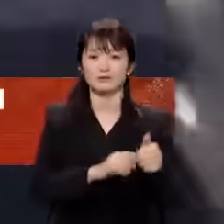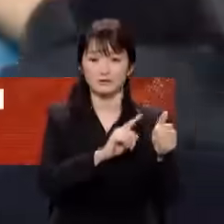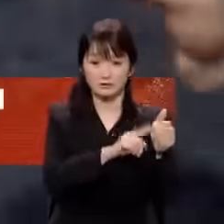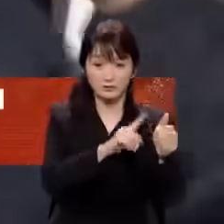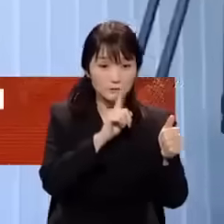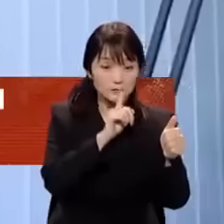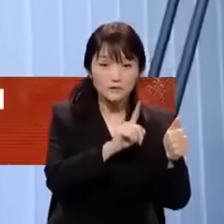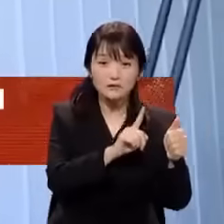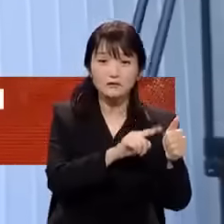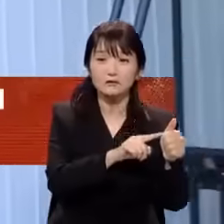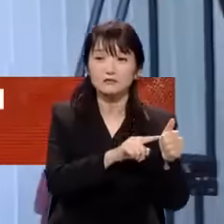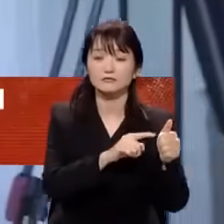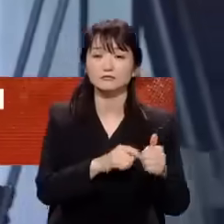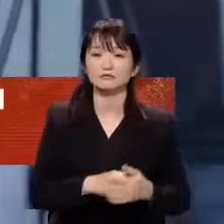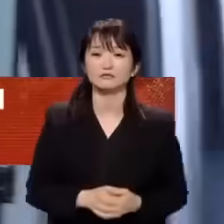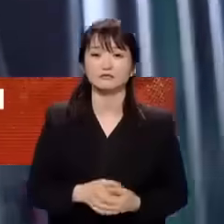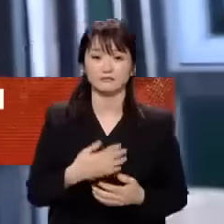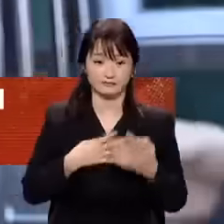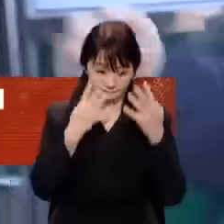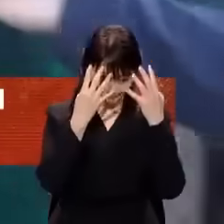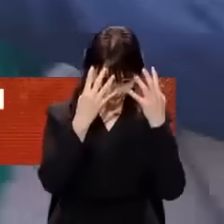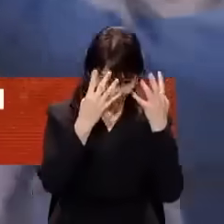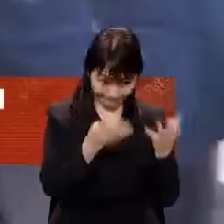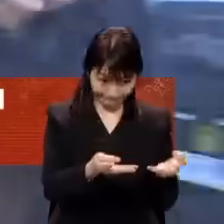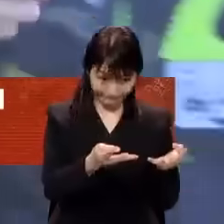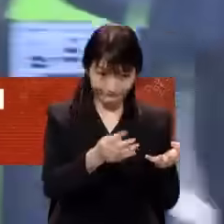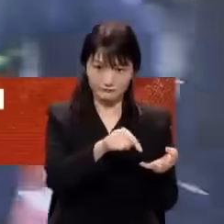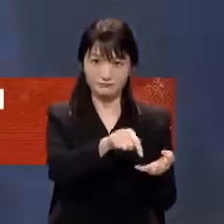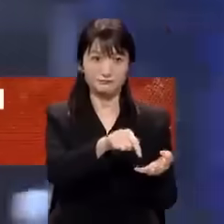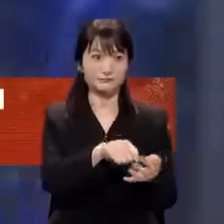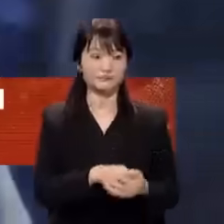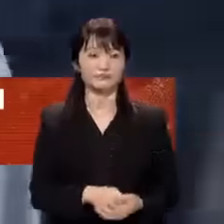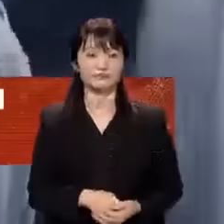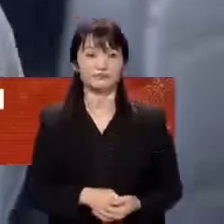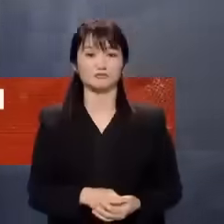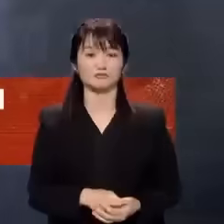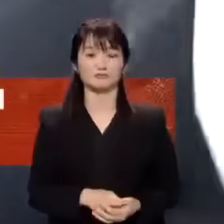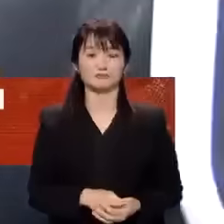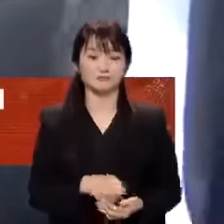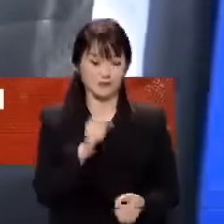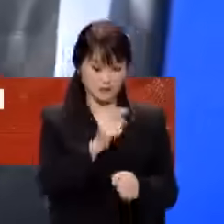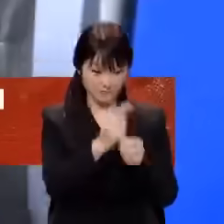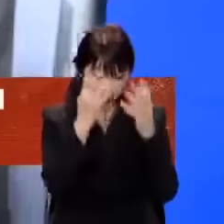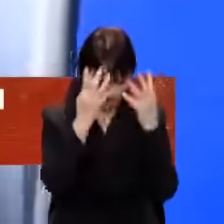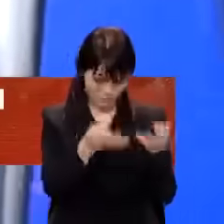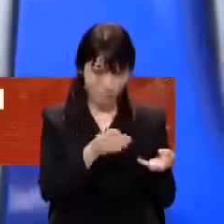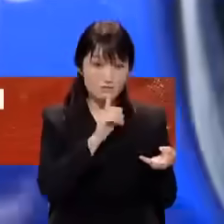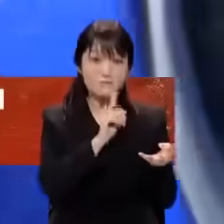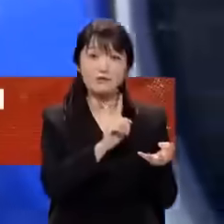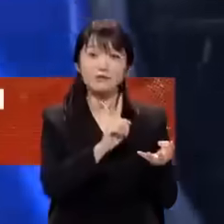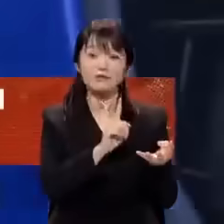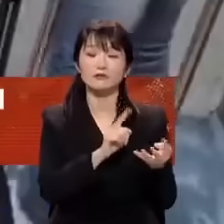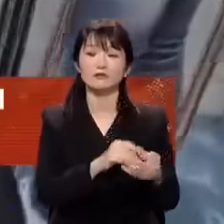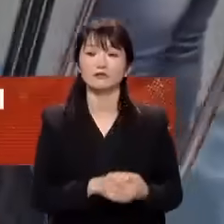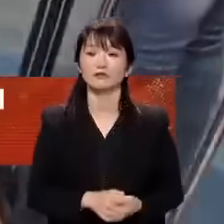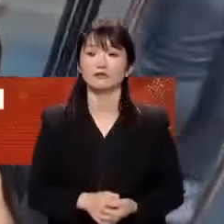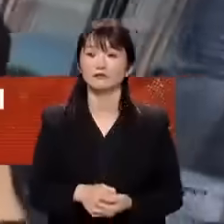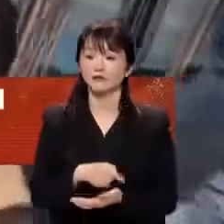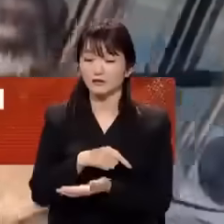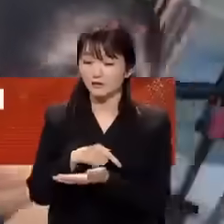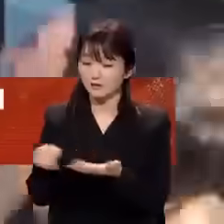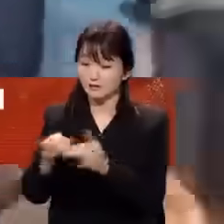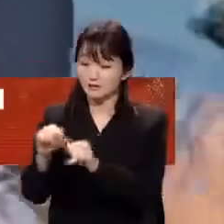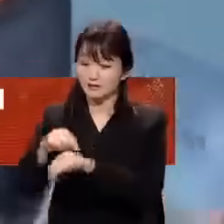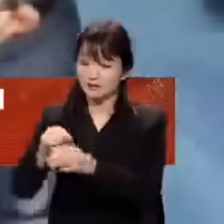얘기는 어 제가 나와서도 그러면 이게 벌써 출소를 갖다가 얘기하고 있는 거 아니겠습니까 그러니까이 그 피해자는 지금